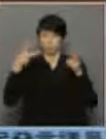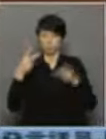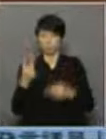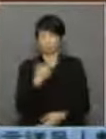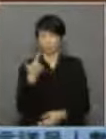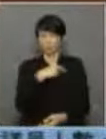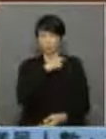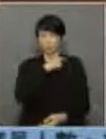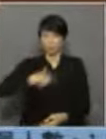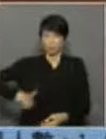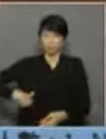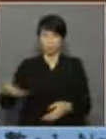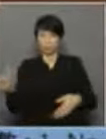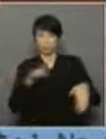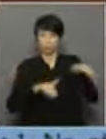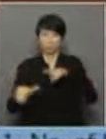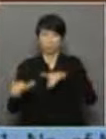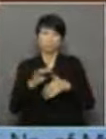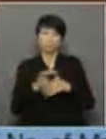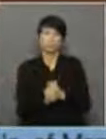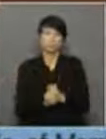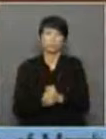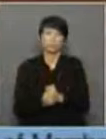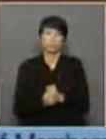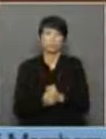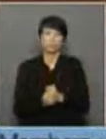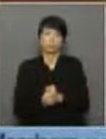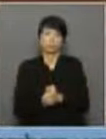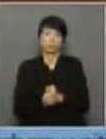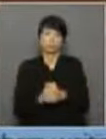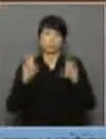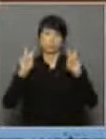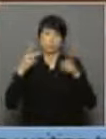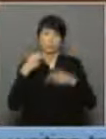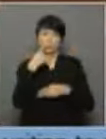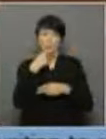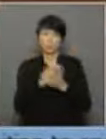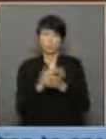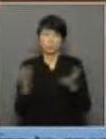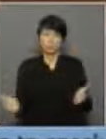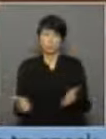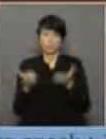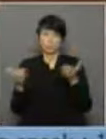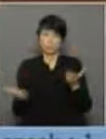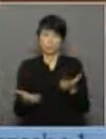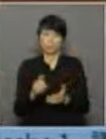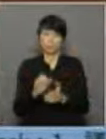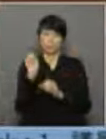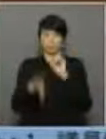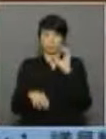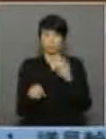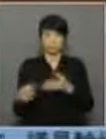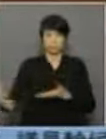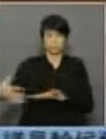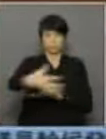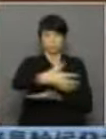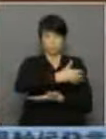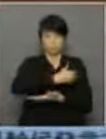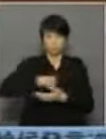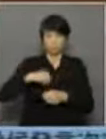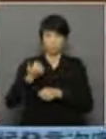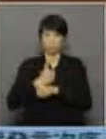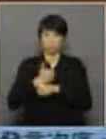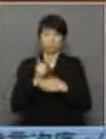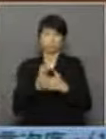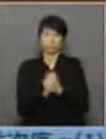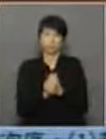都係講到堆填區嘅啊。當然個議題就係推動廢物循環、再造業、創造就業機會，係